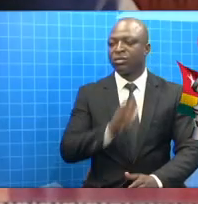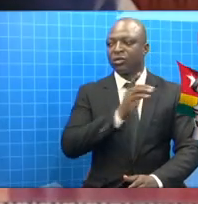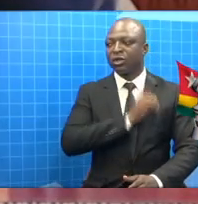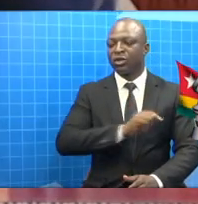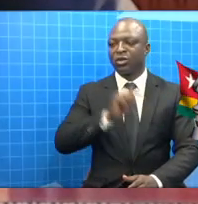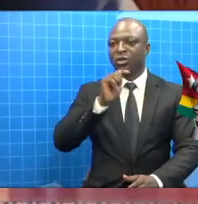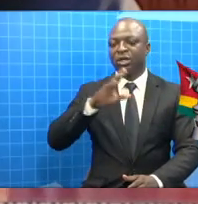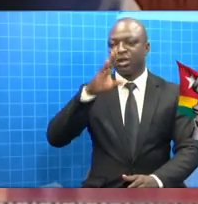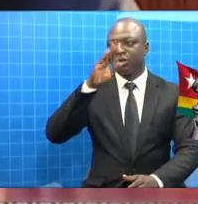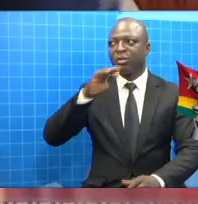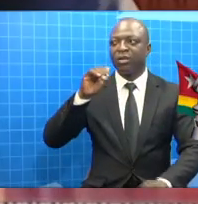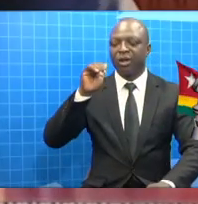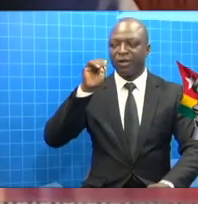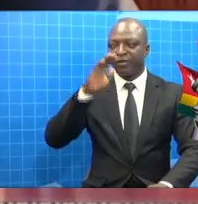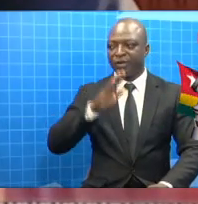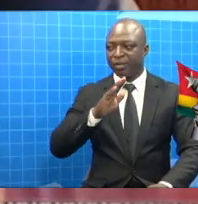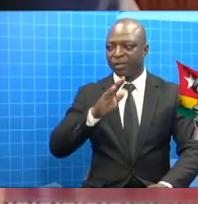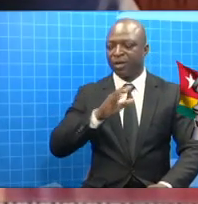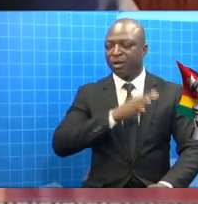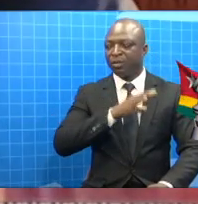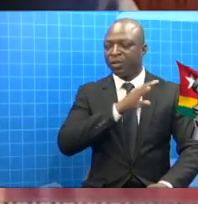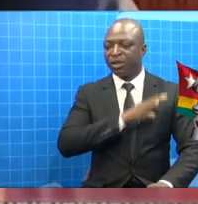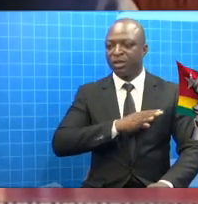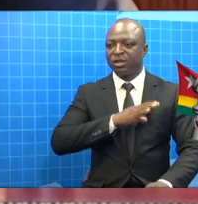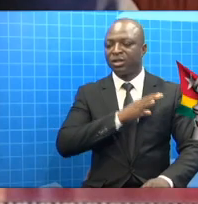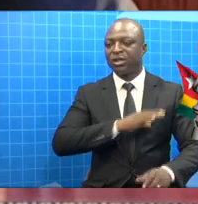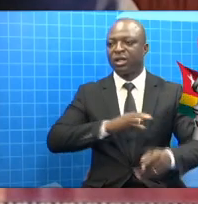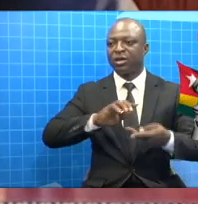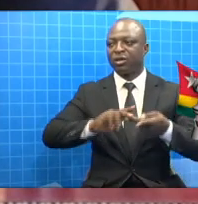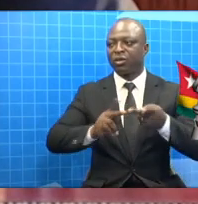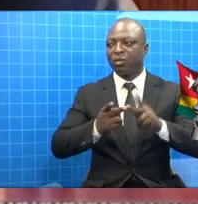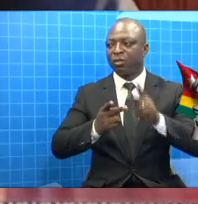Togolaises, Togolais, mes chers compatriotes,